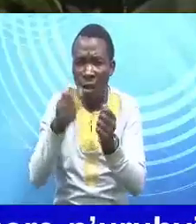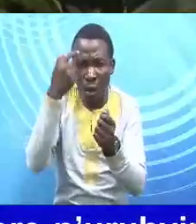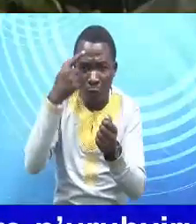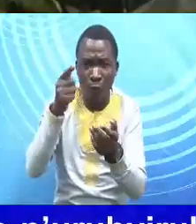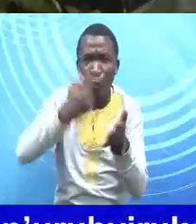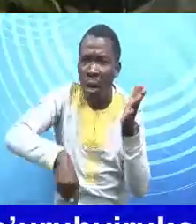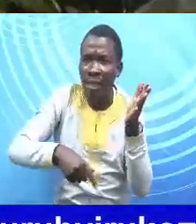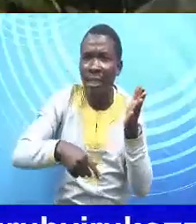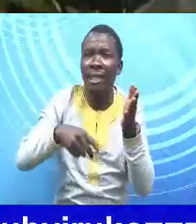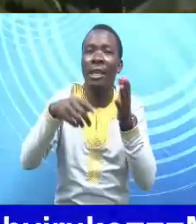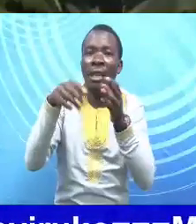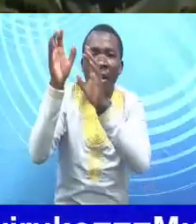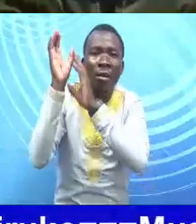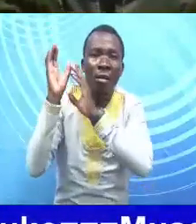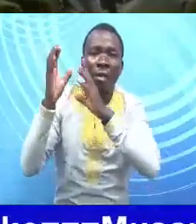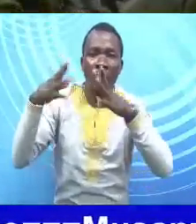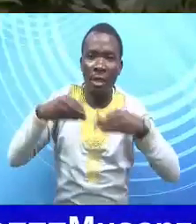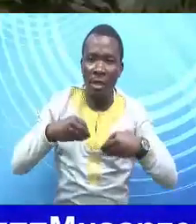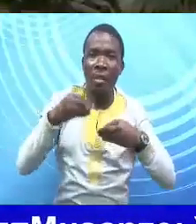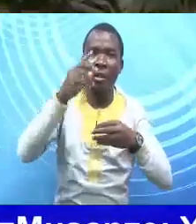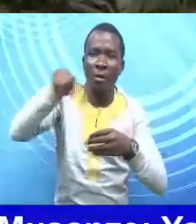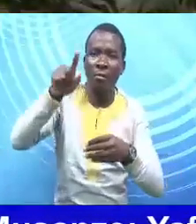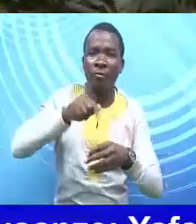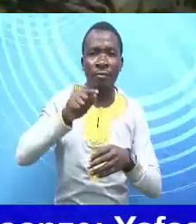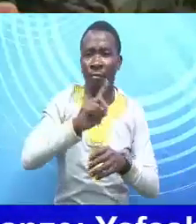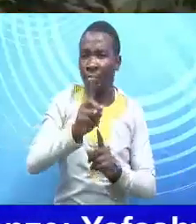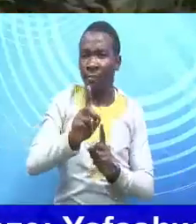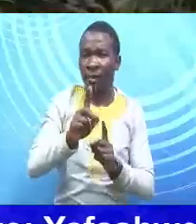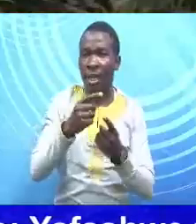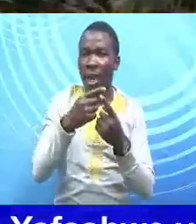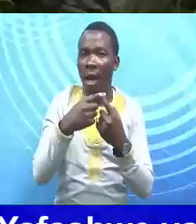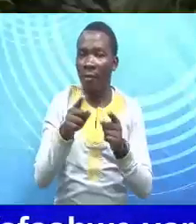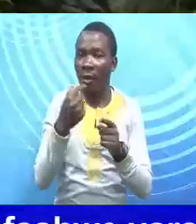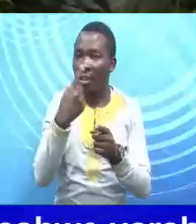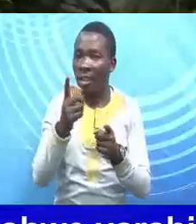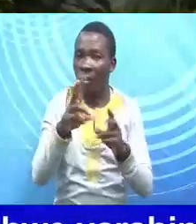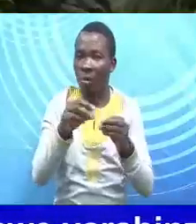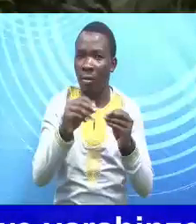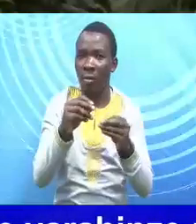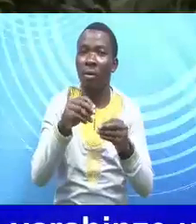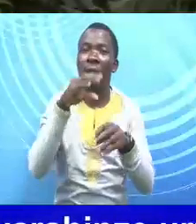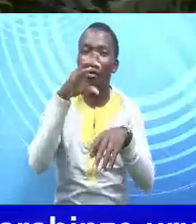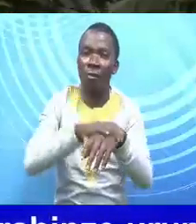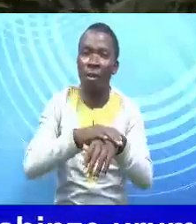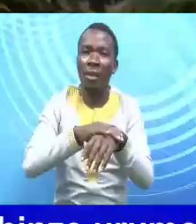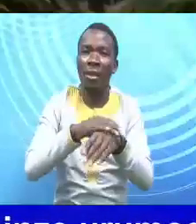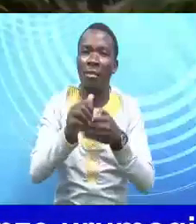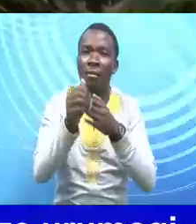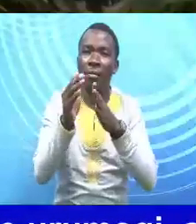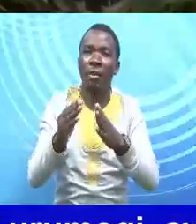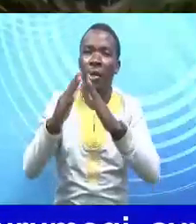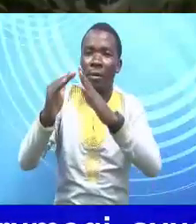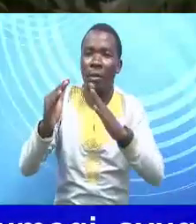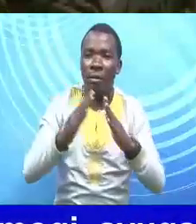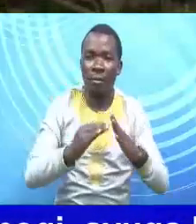ndimo ntirihe ko oya ngo ntabwo nibwo habaye n'uru nyirigare urafata umuyobozi w'umudugudu dore mbakije dore nawe